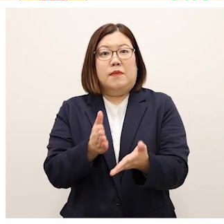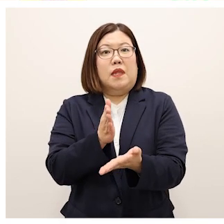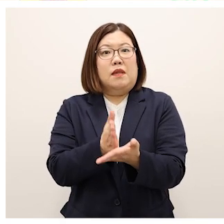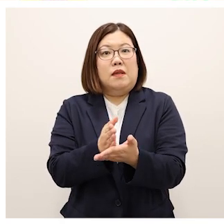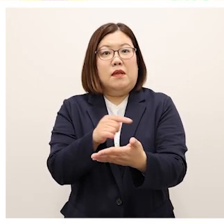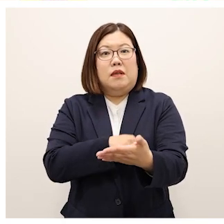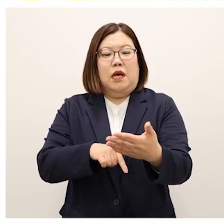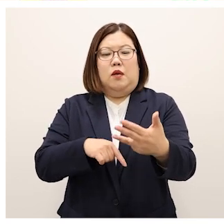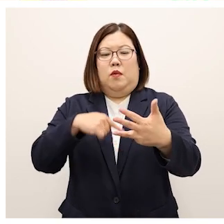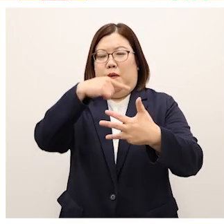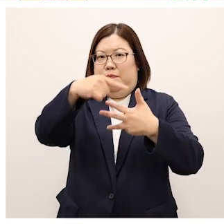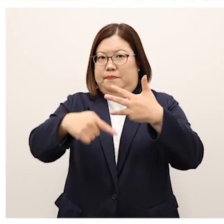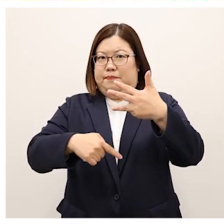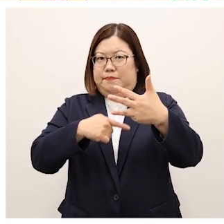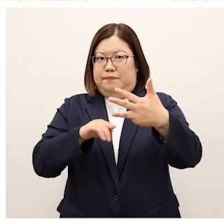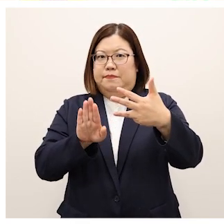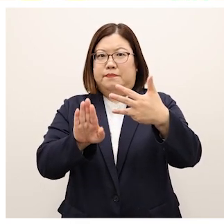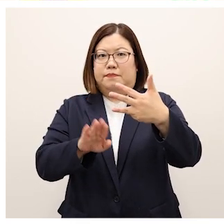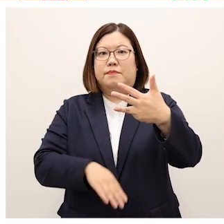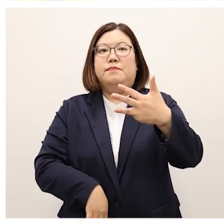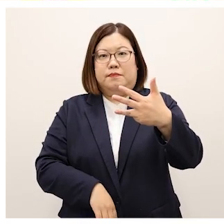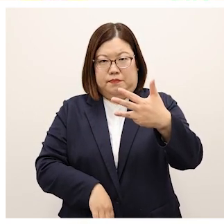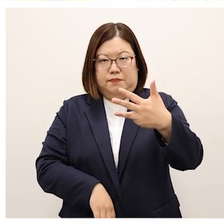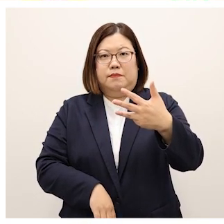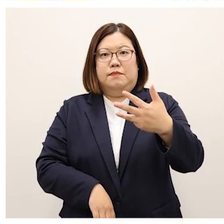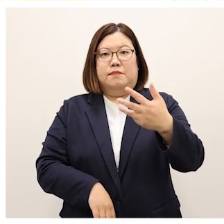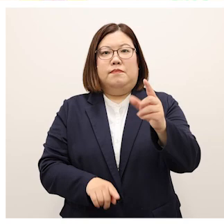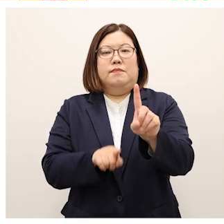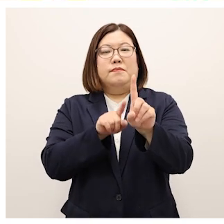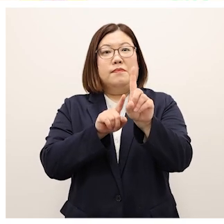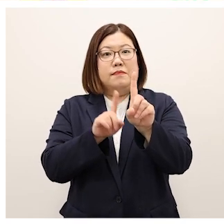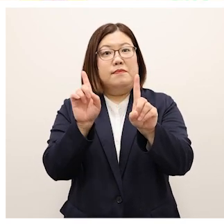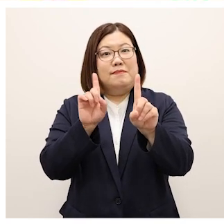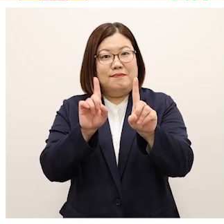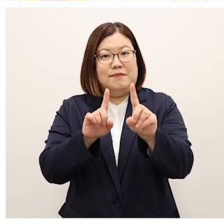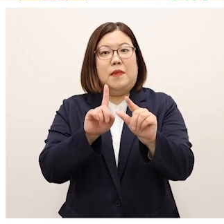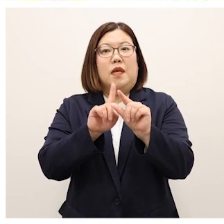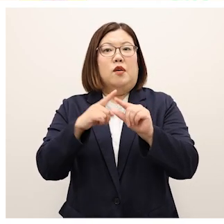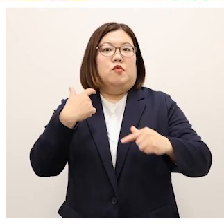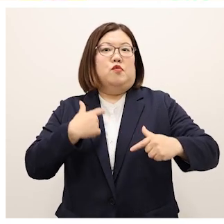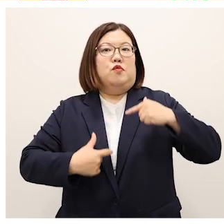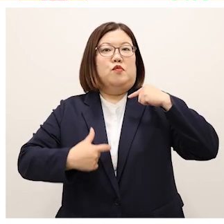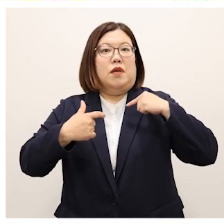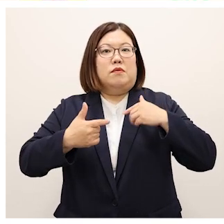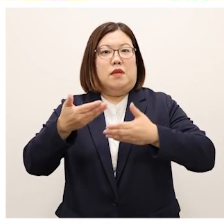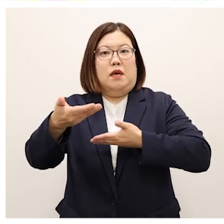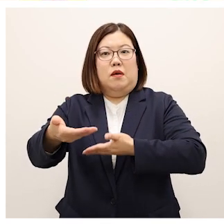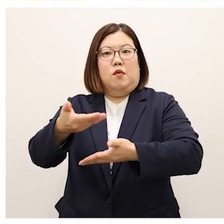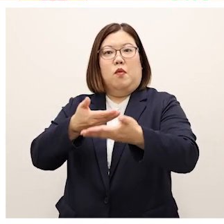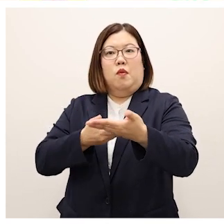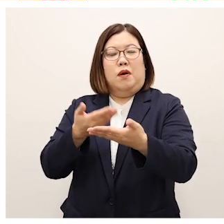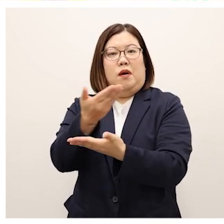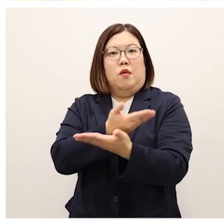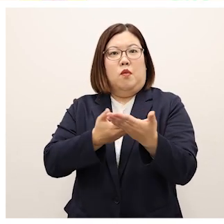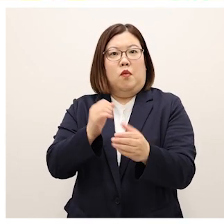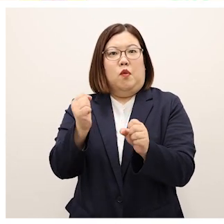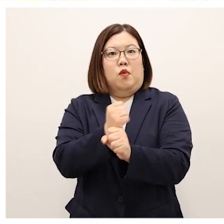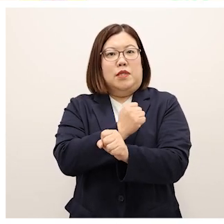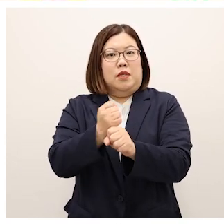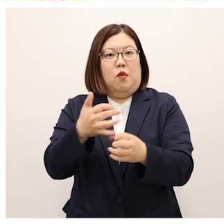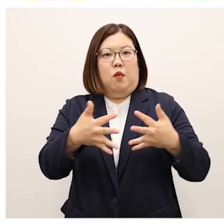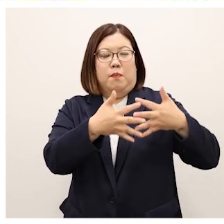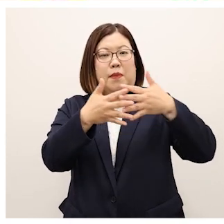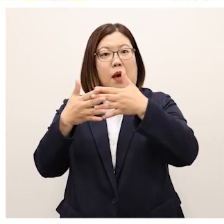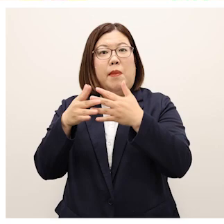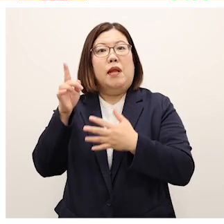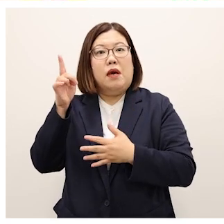日、私から8件の事案についてご説明させていただきます。資料1ページをご覧ください。中